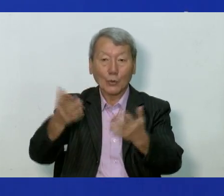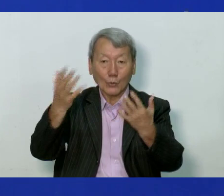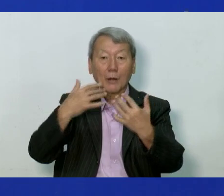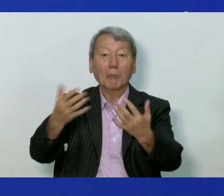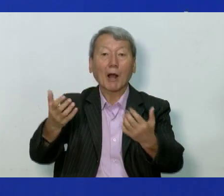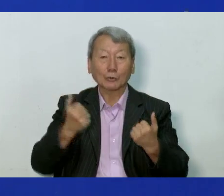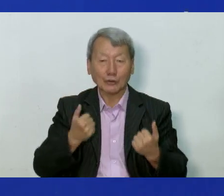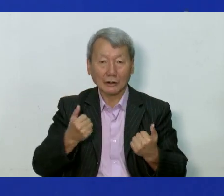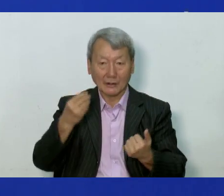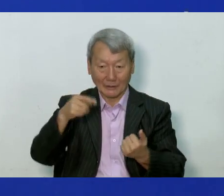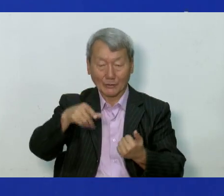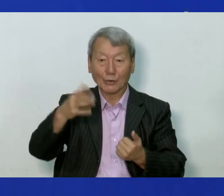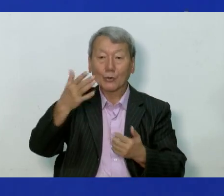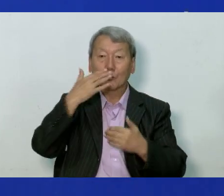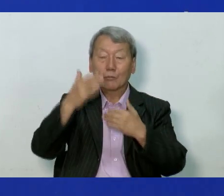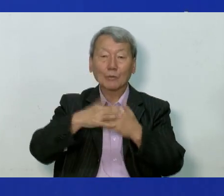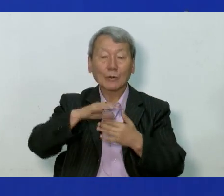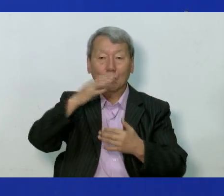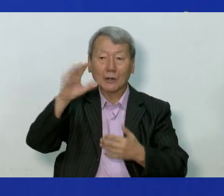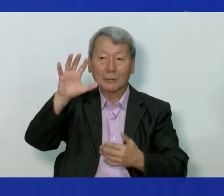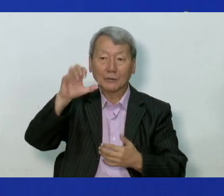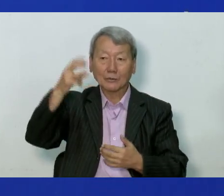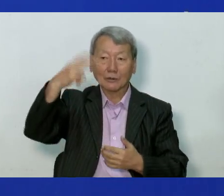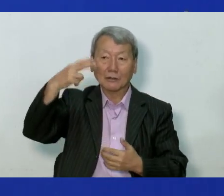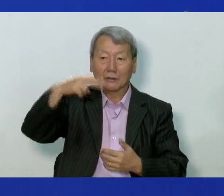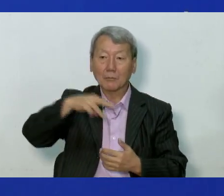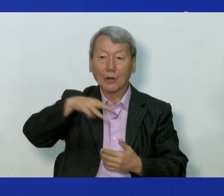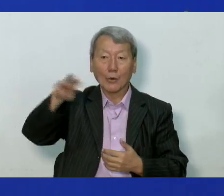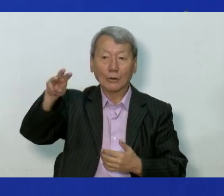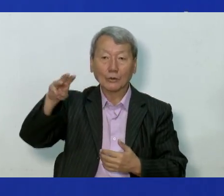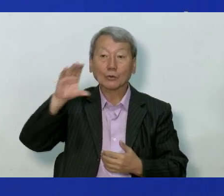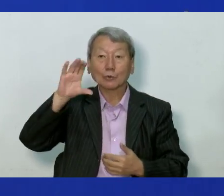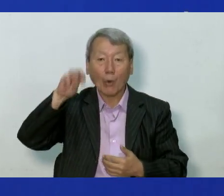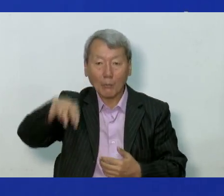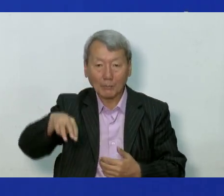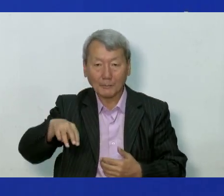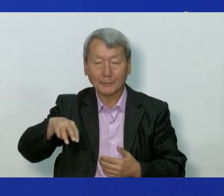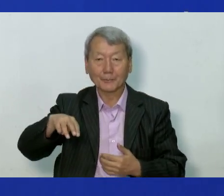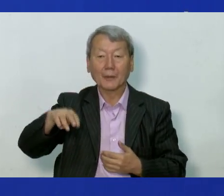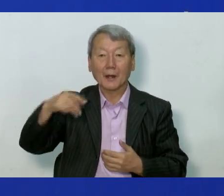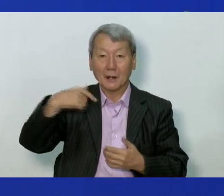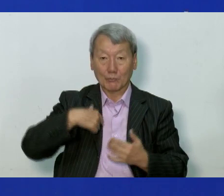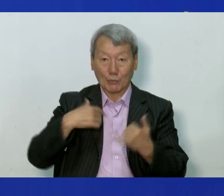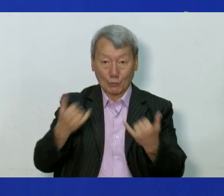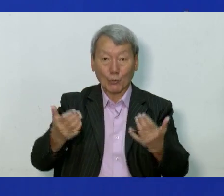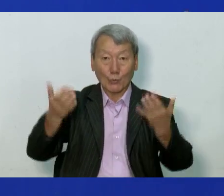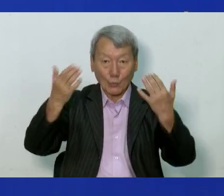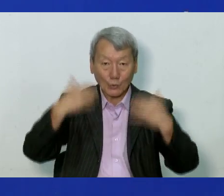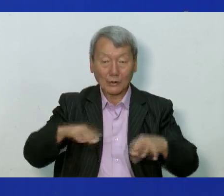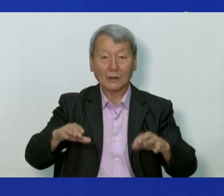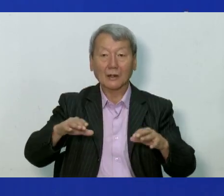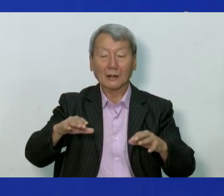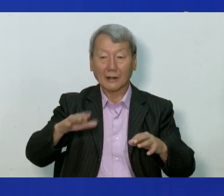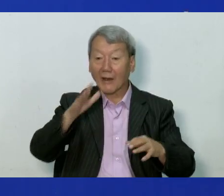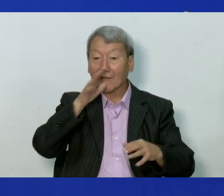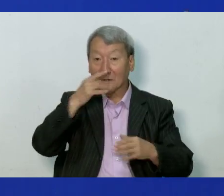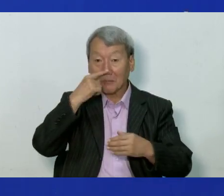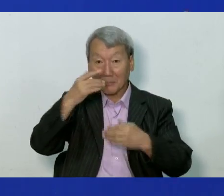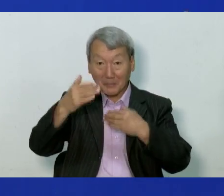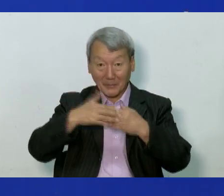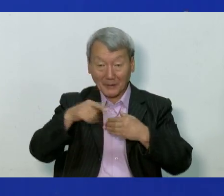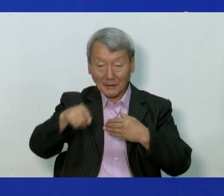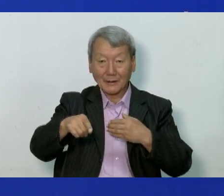получили денежные средства на общую сумму 520 миллионов сомов. Мы уже в самое ближайшее